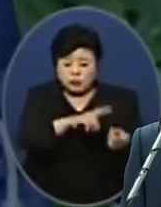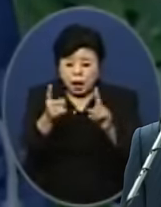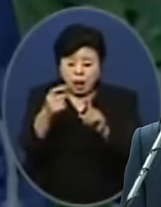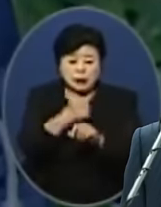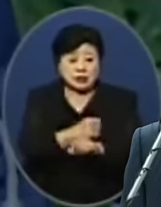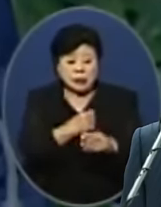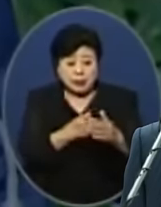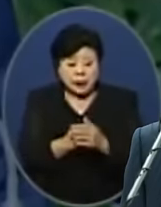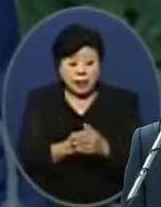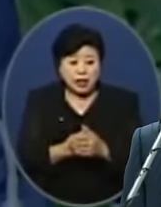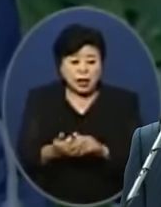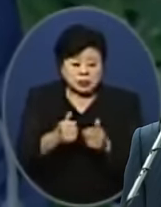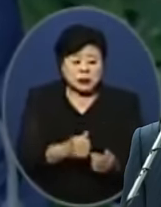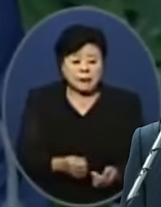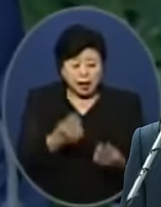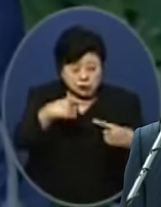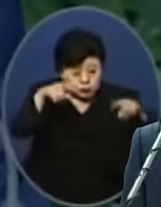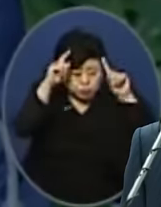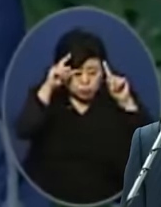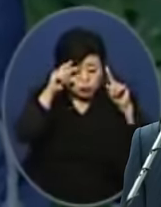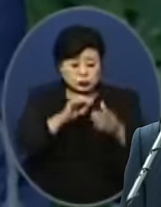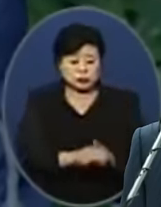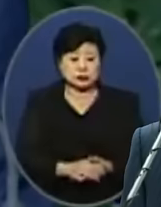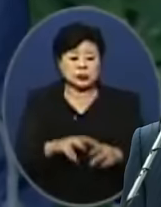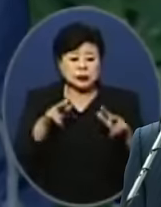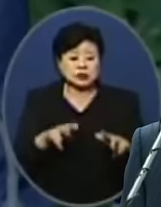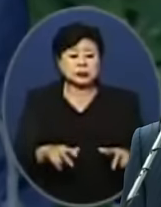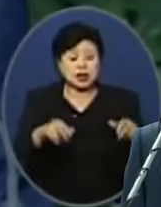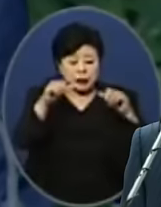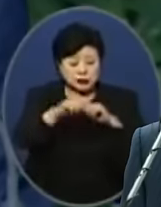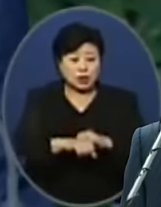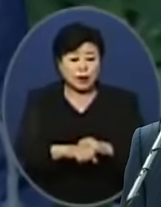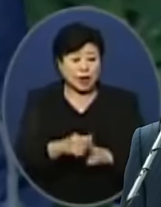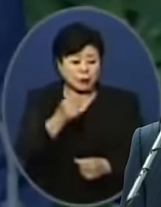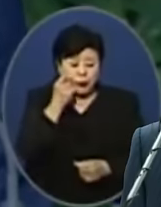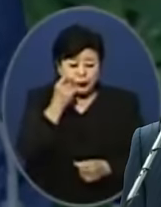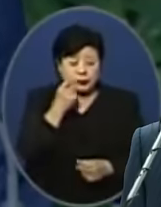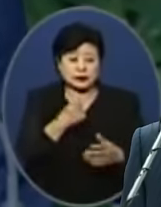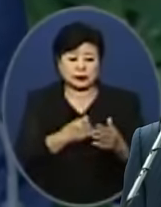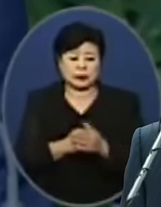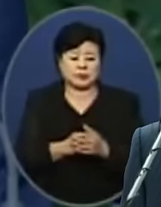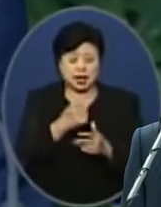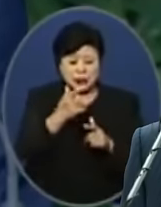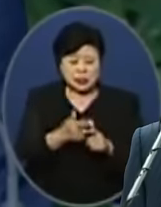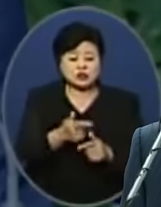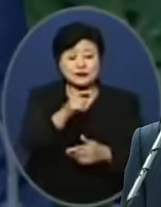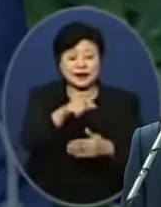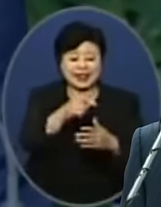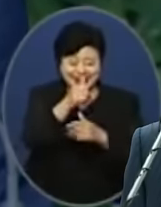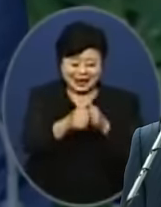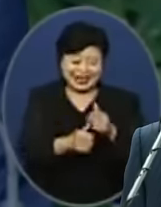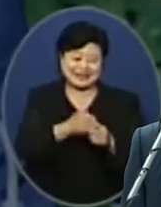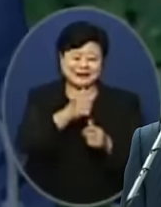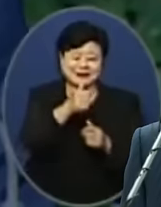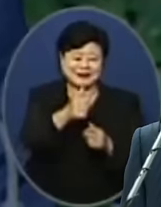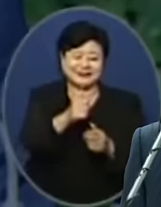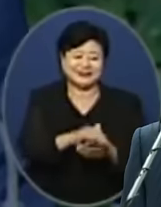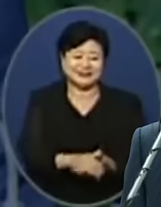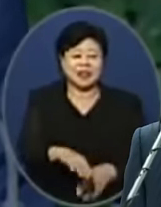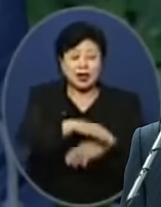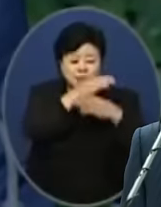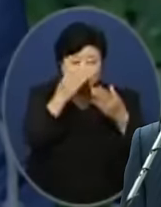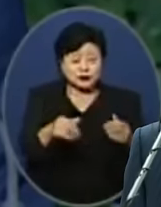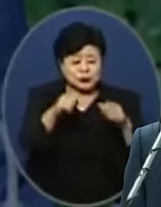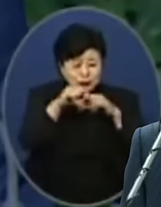부활하셨으므로 사망과 음부도 이제는 절망이 될 수 없습니다. 그렇기 때문에 예수님 안에서 하나님은